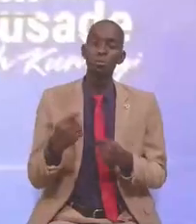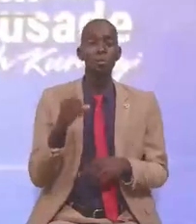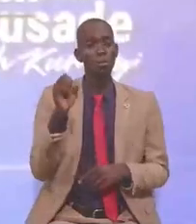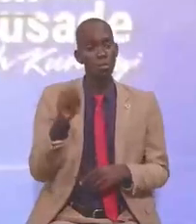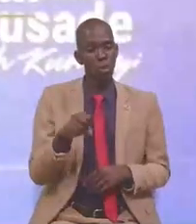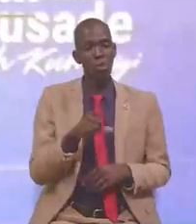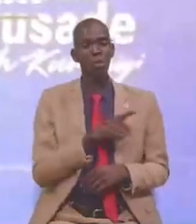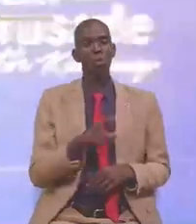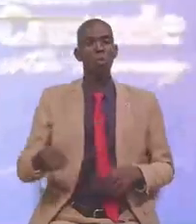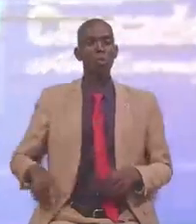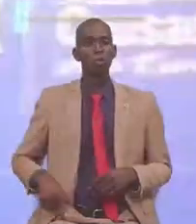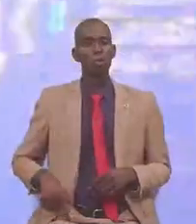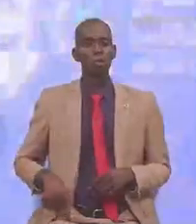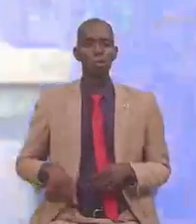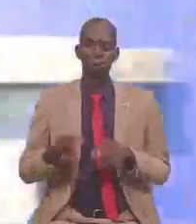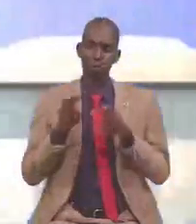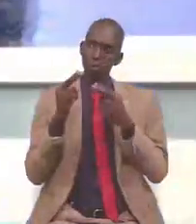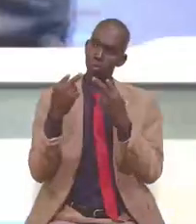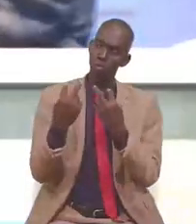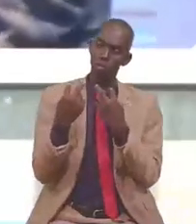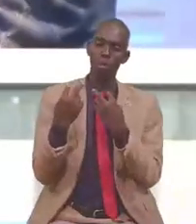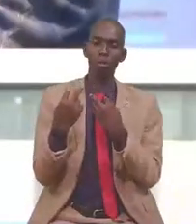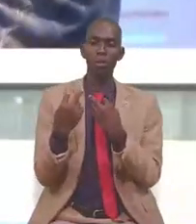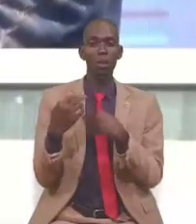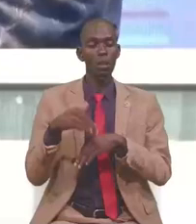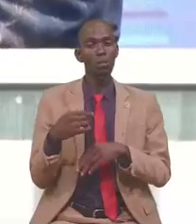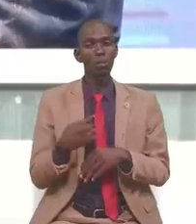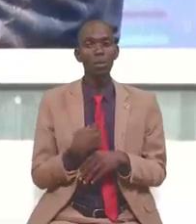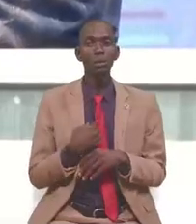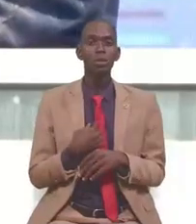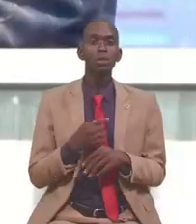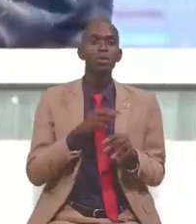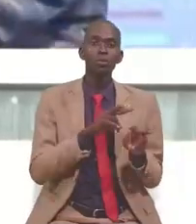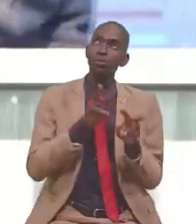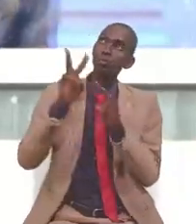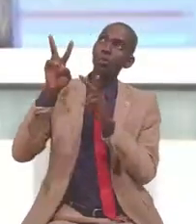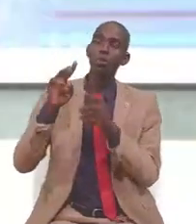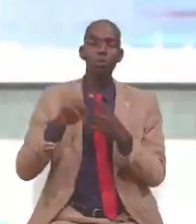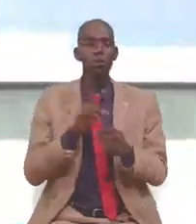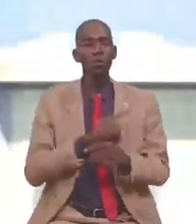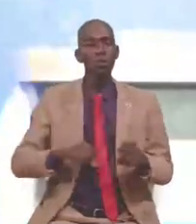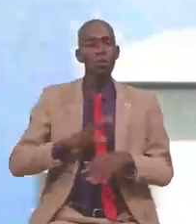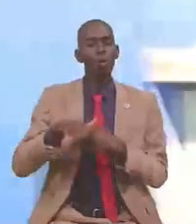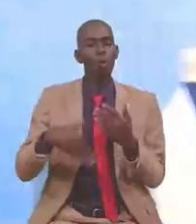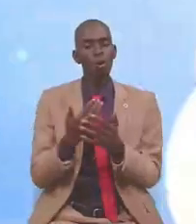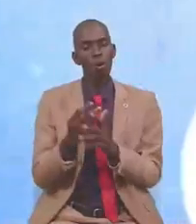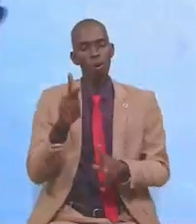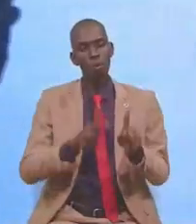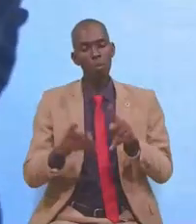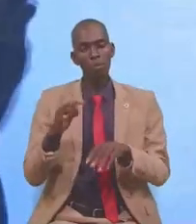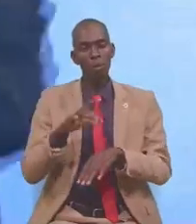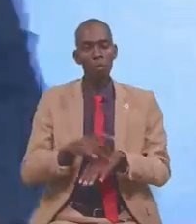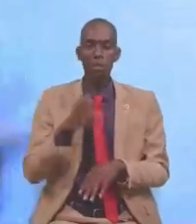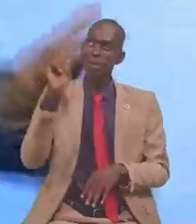viens, regarde-moi, elle regarde, tournez-vous vers le Seigneur, vous tous qui êtes